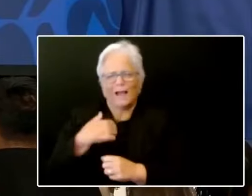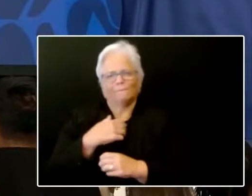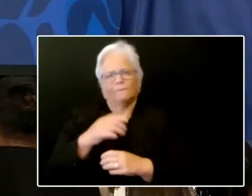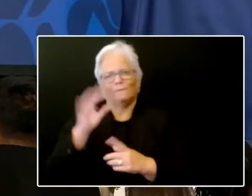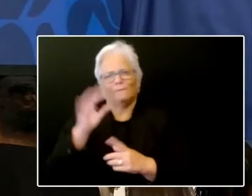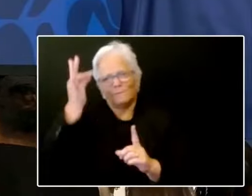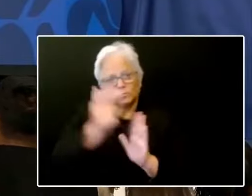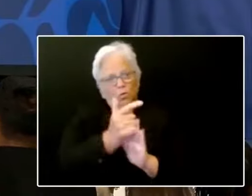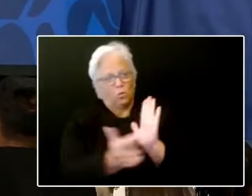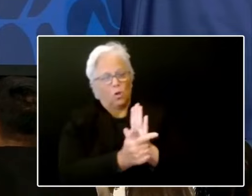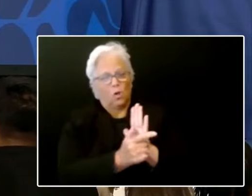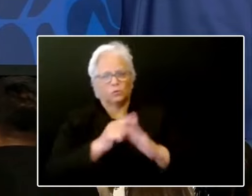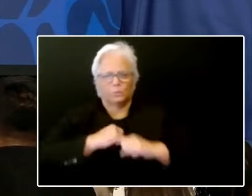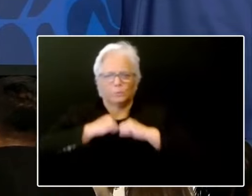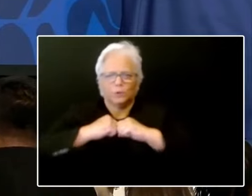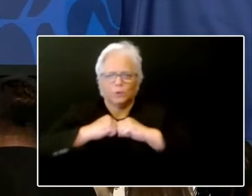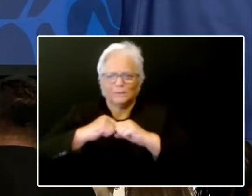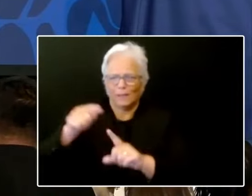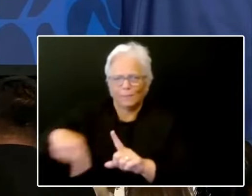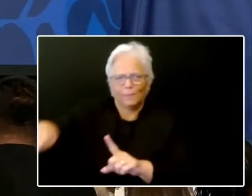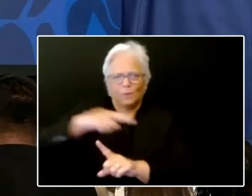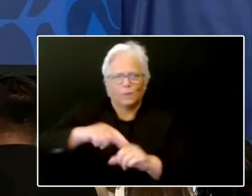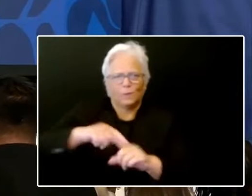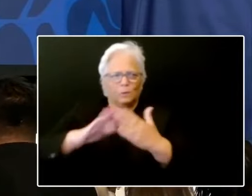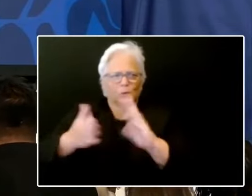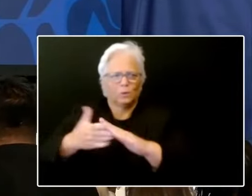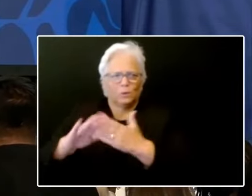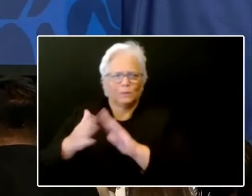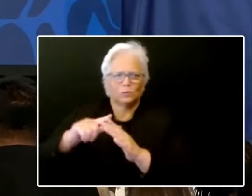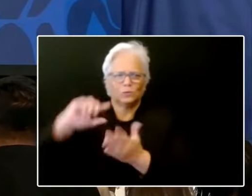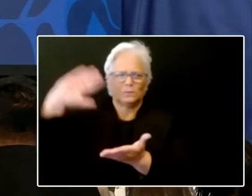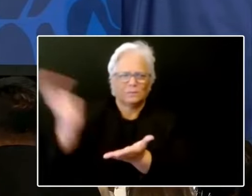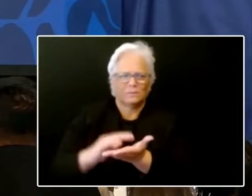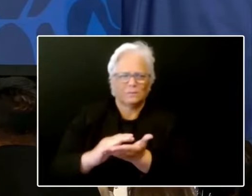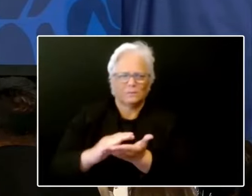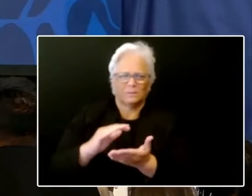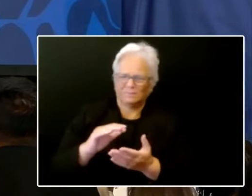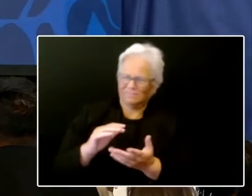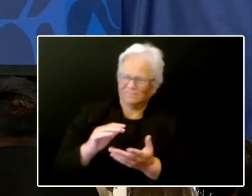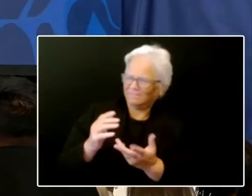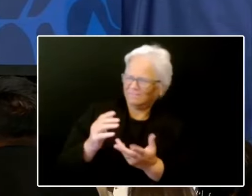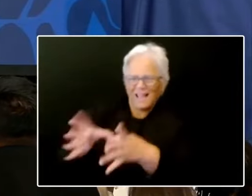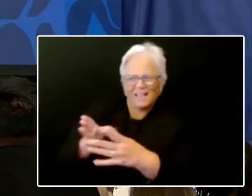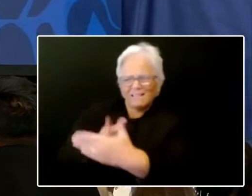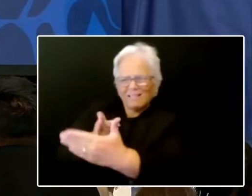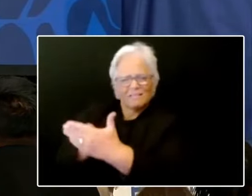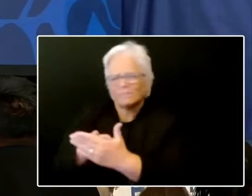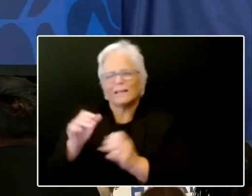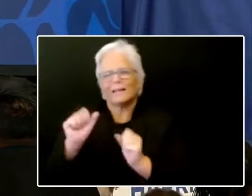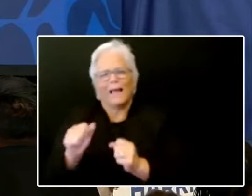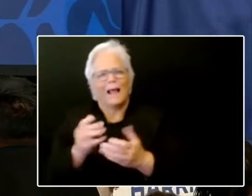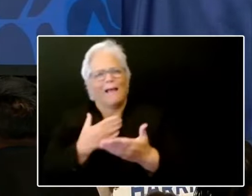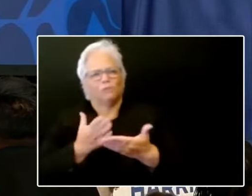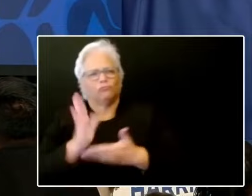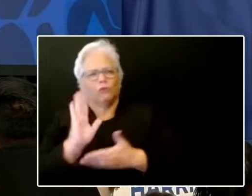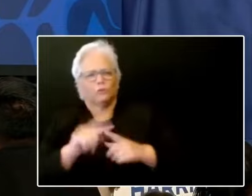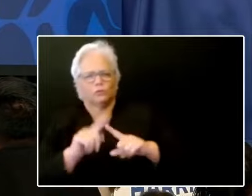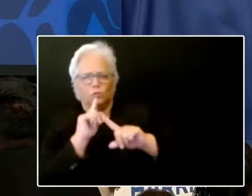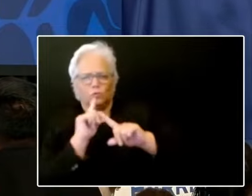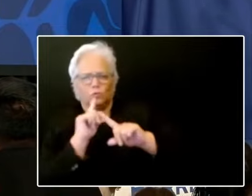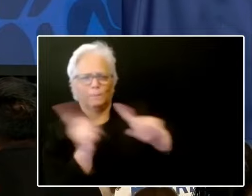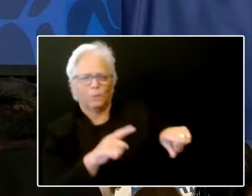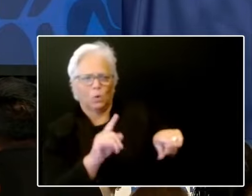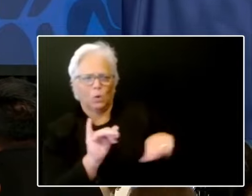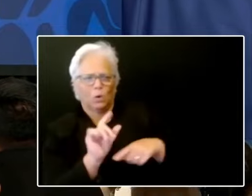Ներգաղթյալներին արատավորող, այլյատյացություն քարոզող, ատելություն սերմանող մեկը երբեք չպետք է հնարավորություն ունենա կանգնել խոսափողի հետևում